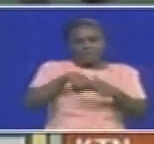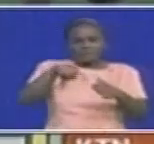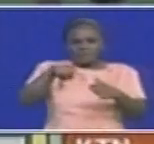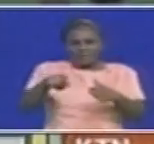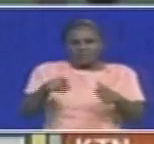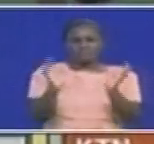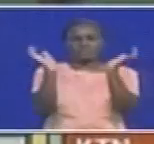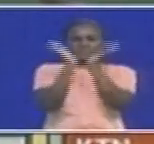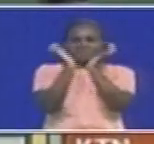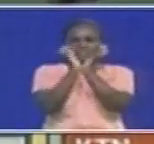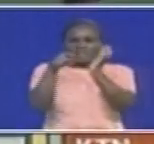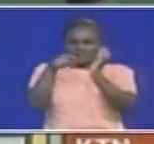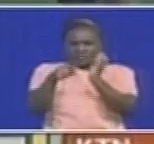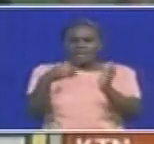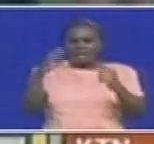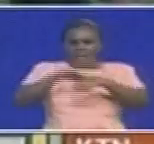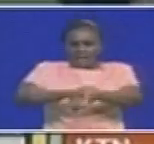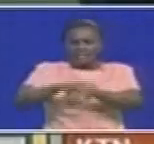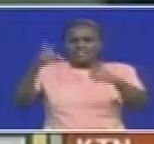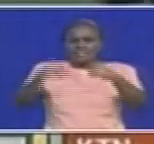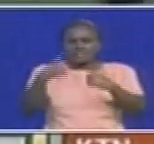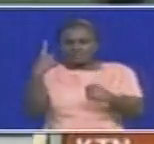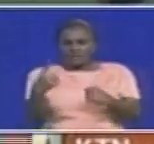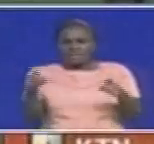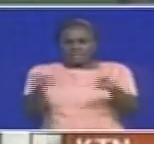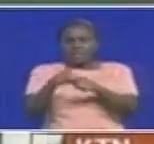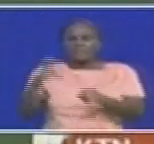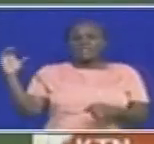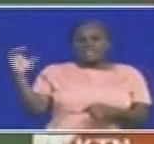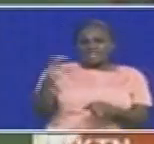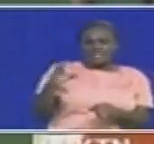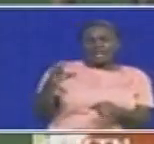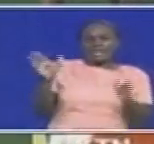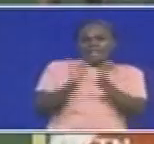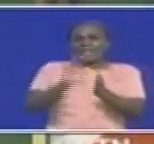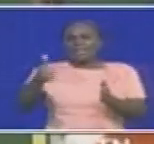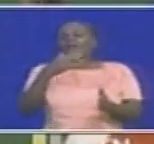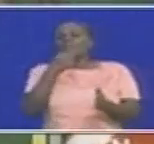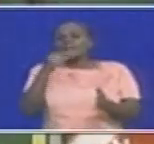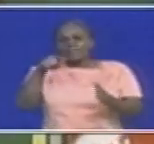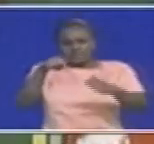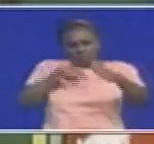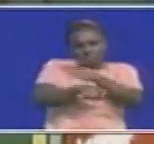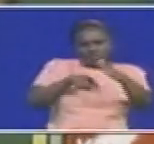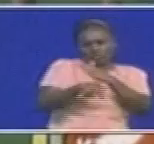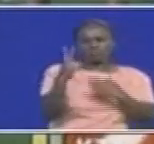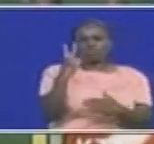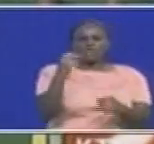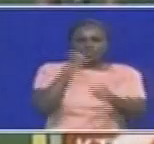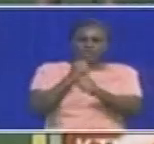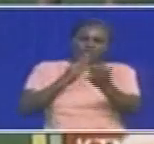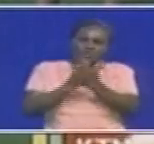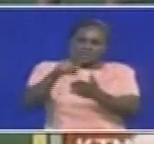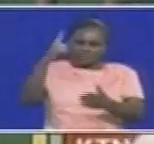Arena, being humiliated 6-1 with Karim Benzema, Cristiano Ronaldo and Gareth Bale helping themselves with 2 goals apiece to ensure the Maringos